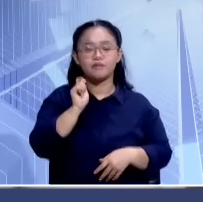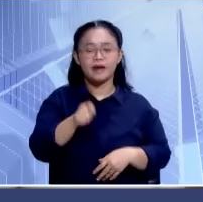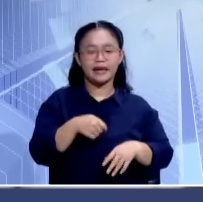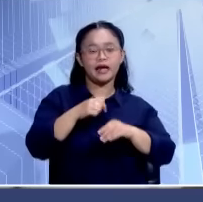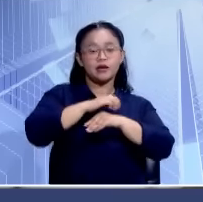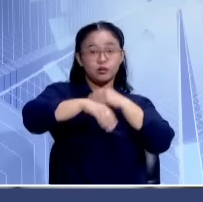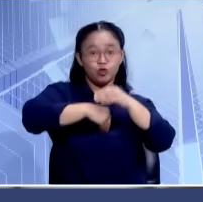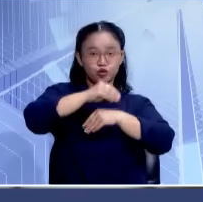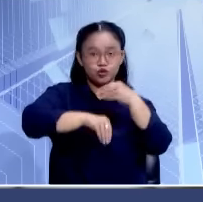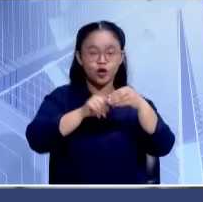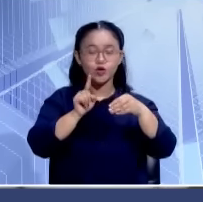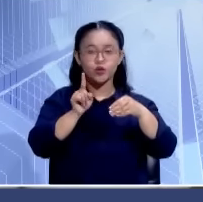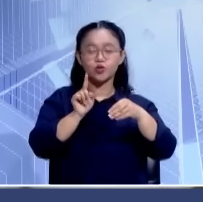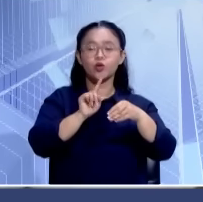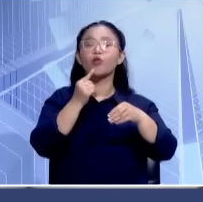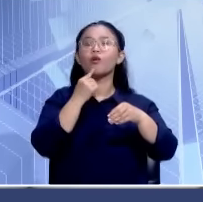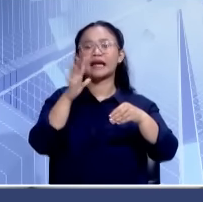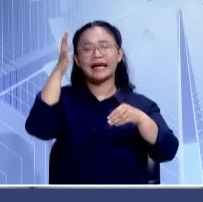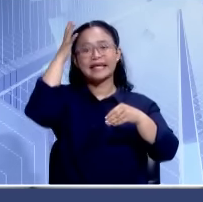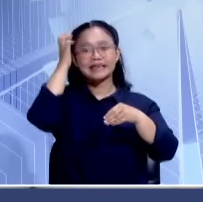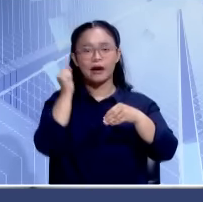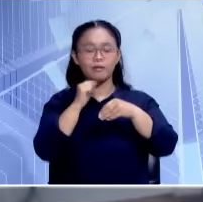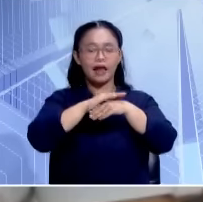hitam, kemudian ditempatkan pada